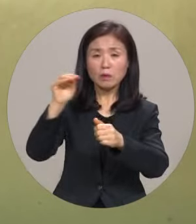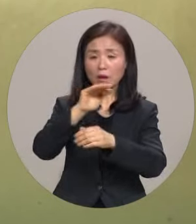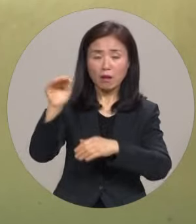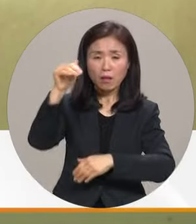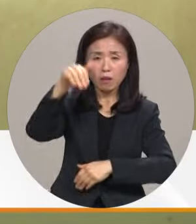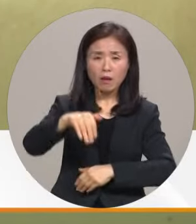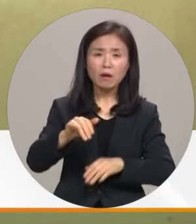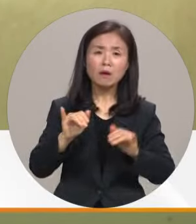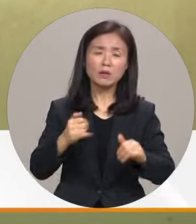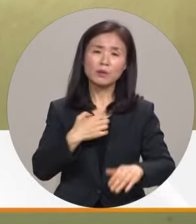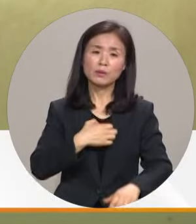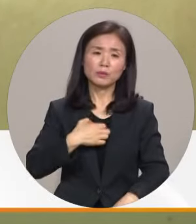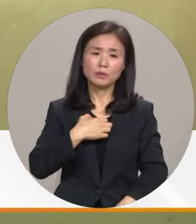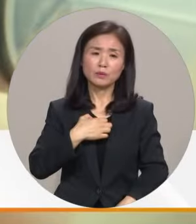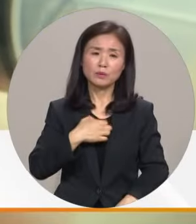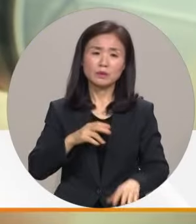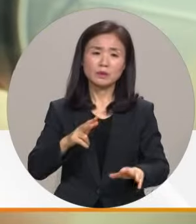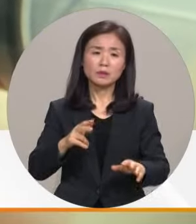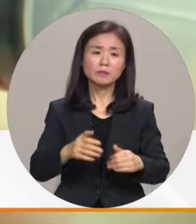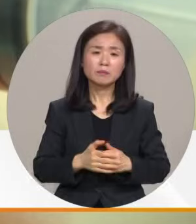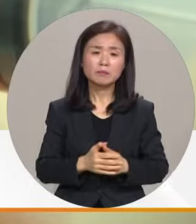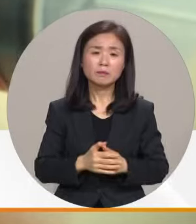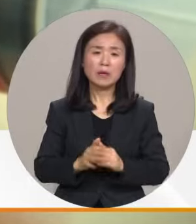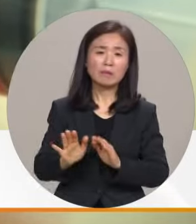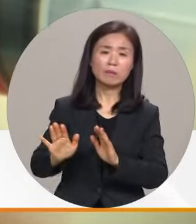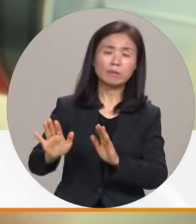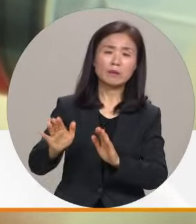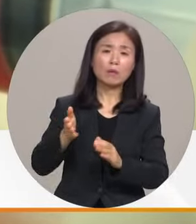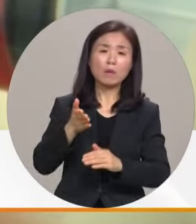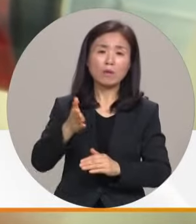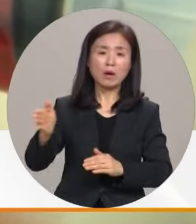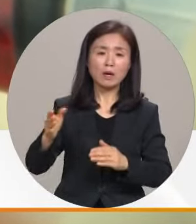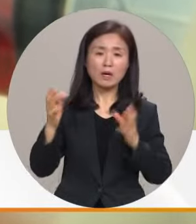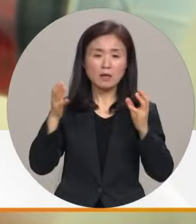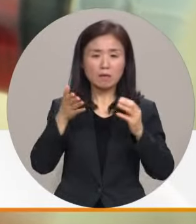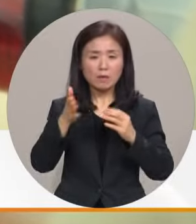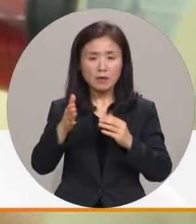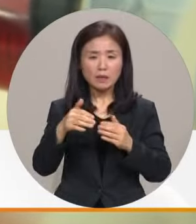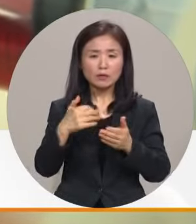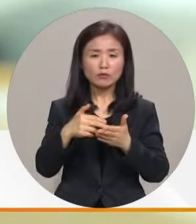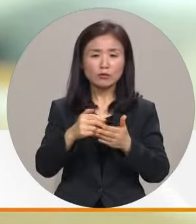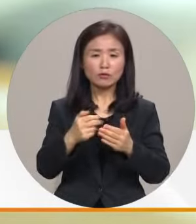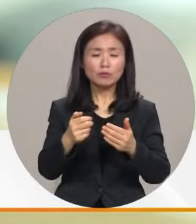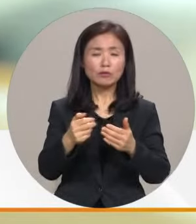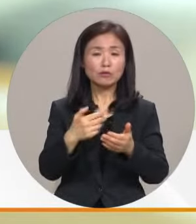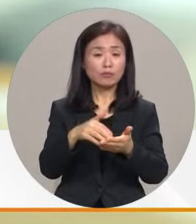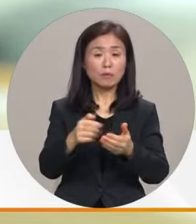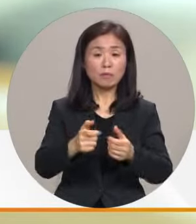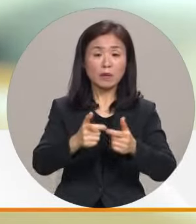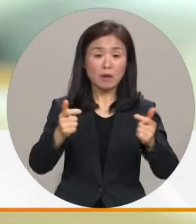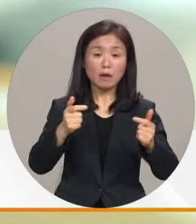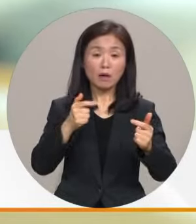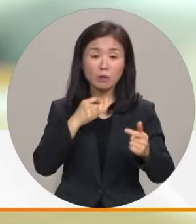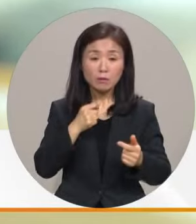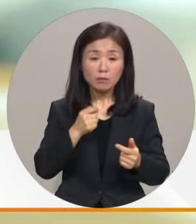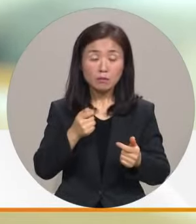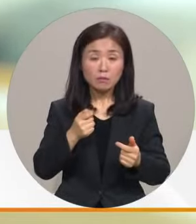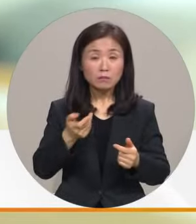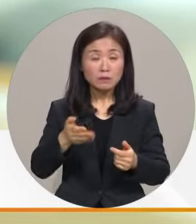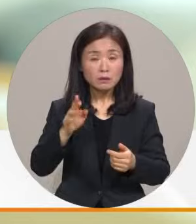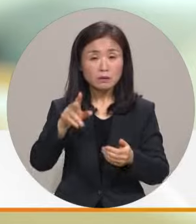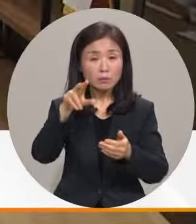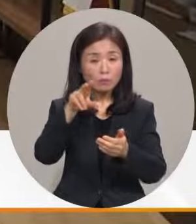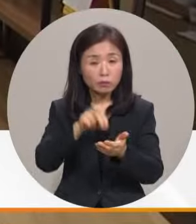있는 까들의 좀 인원을 증원하는게 목표인데 의대 인원을 증원한다고 해서 그 문제가 해결될 것 같지도